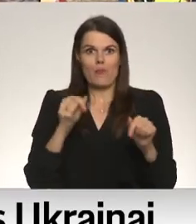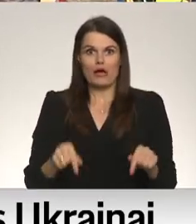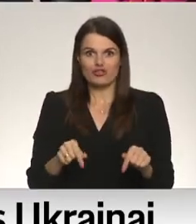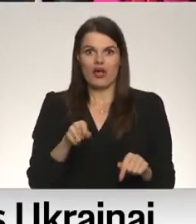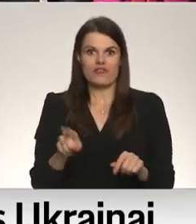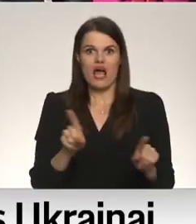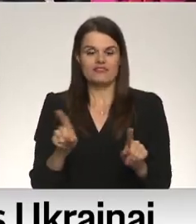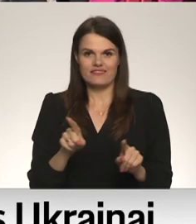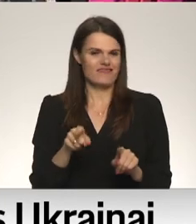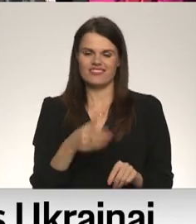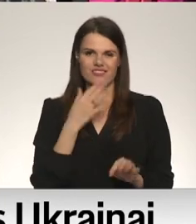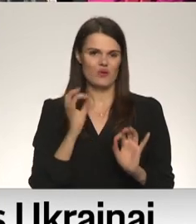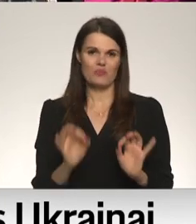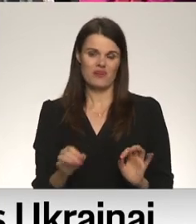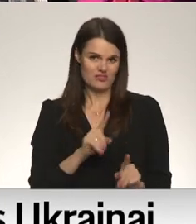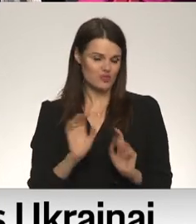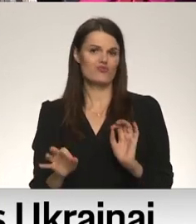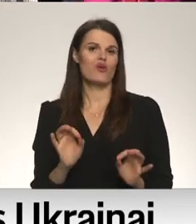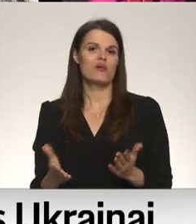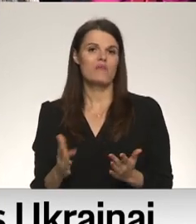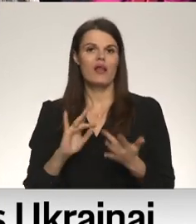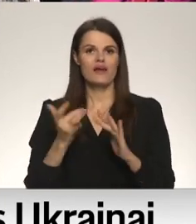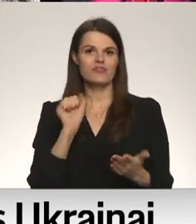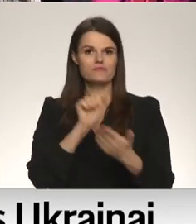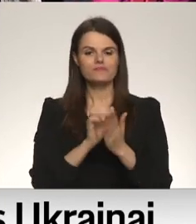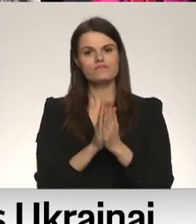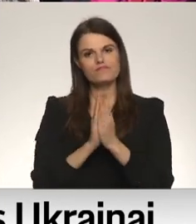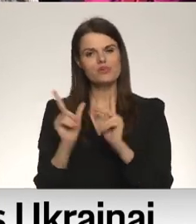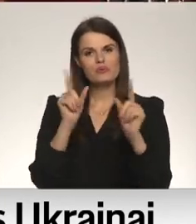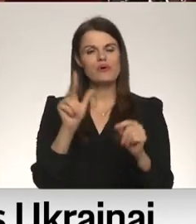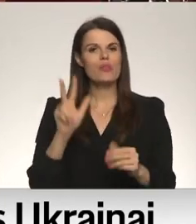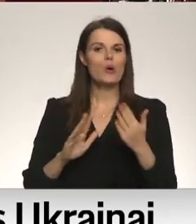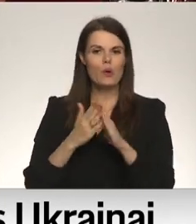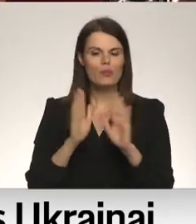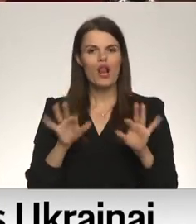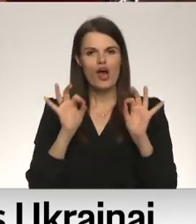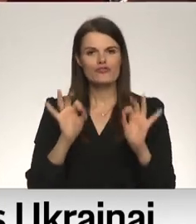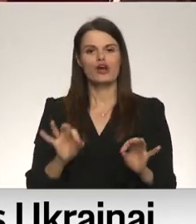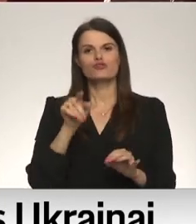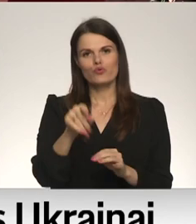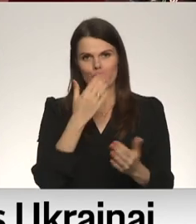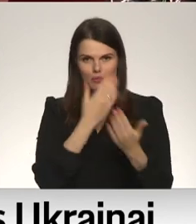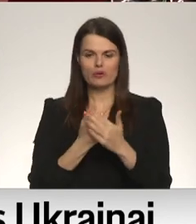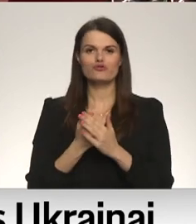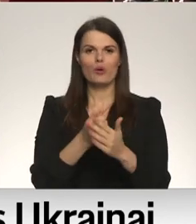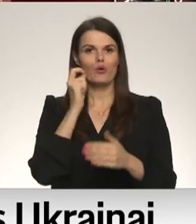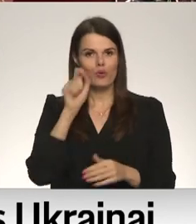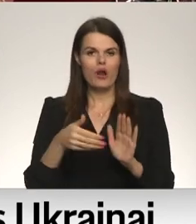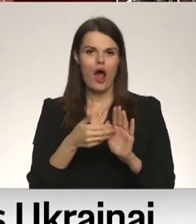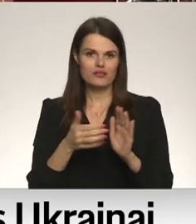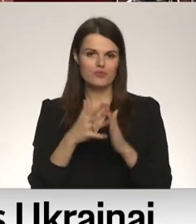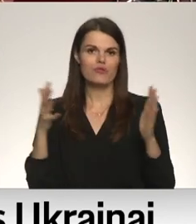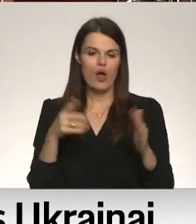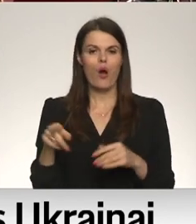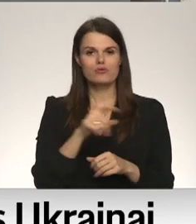pareizi mums. Pēc tam, kad sociālajos medijos parādījās aicinājums doties uz Daugavpili, lai tieši tur paustu atbalstu Ukrainai, tam atsaucās